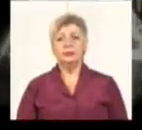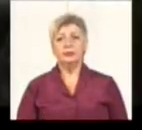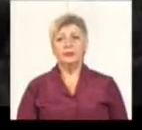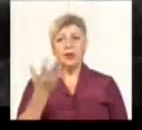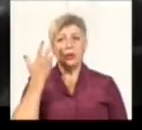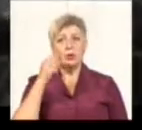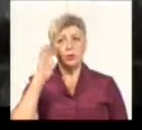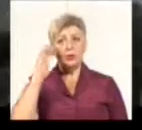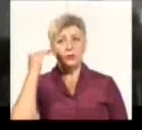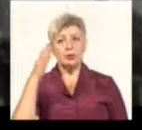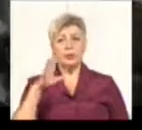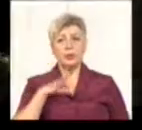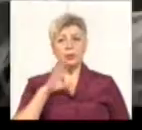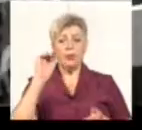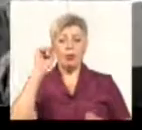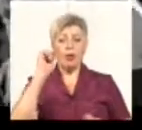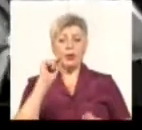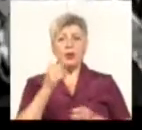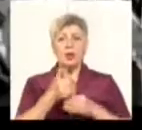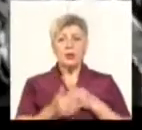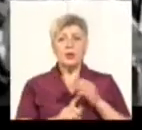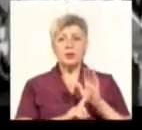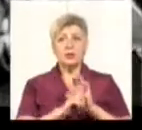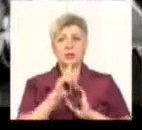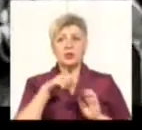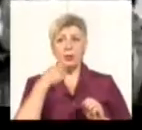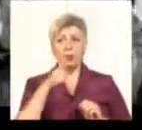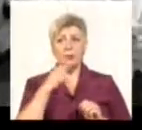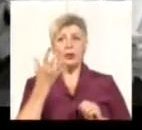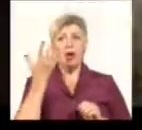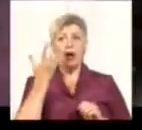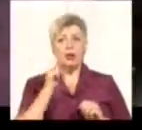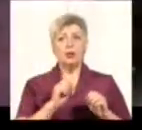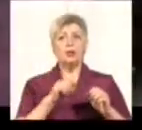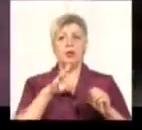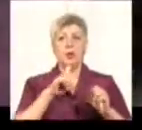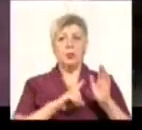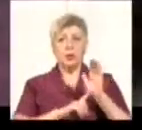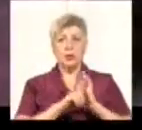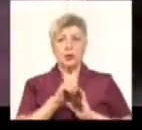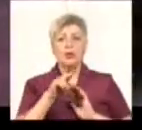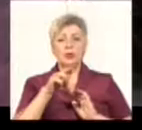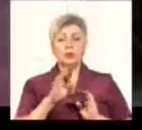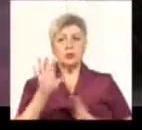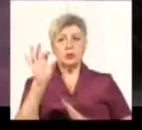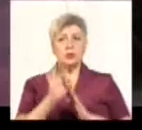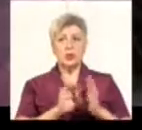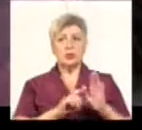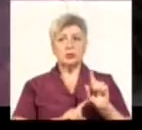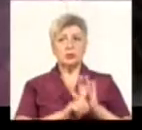Коли він був малим, то пізно почав говорити, а коли почав, то зразу заспівав.